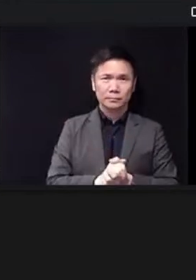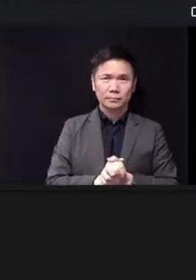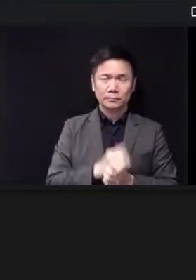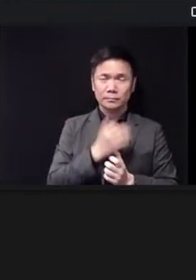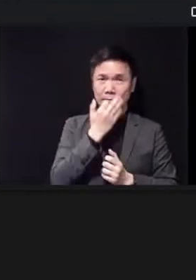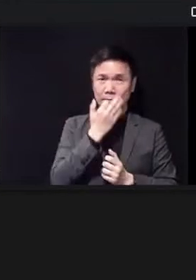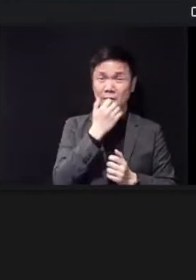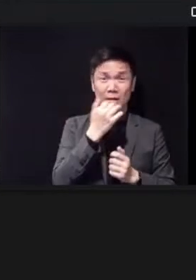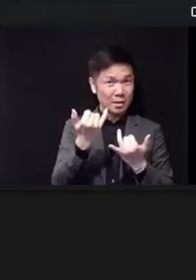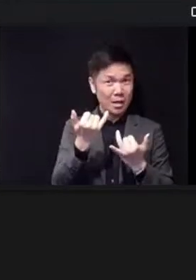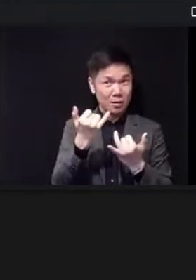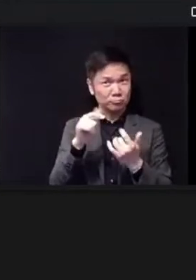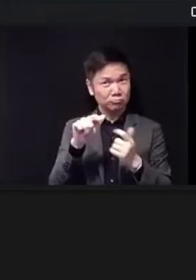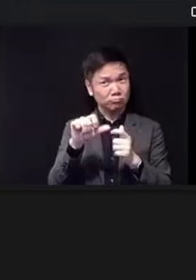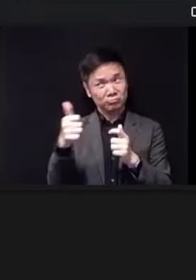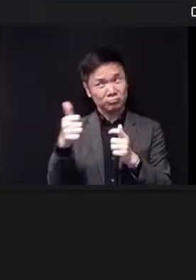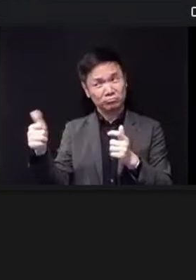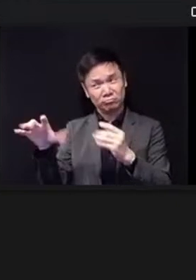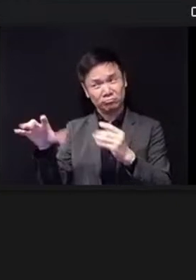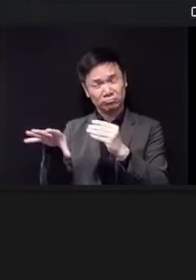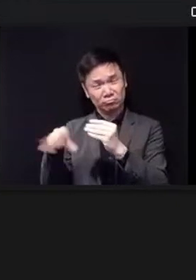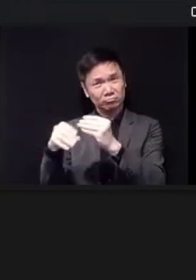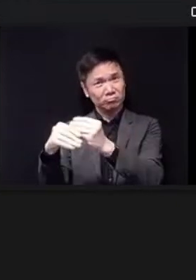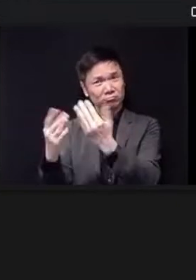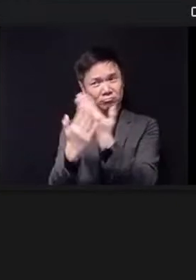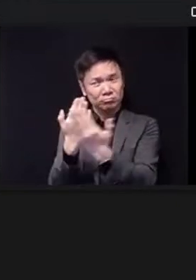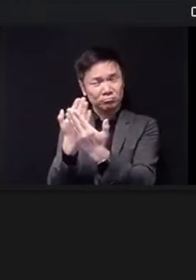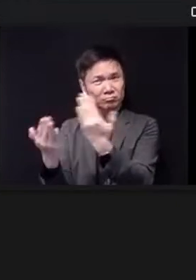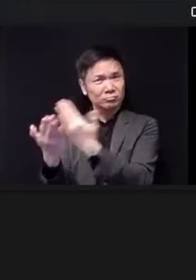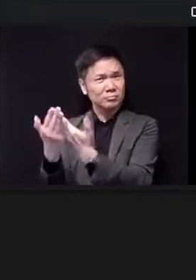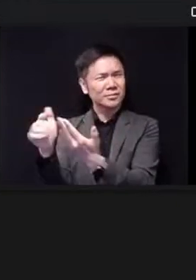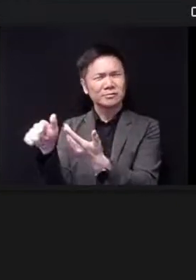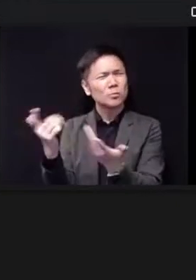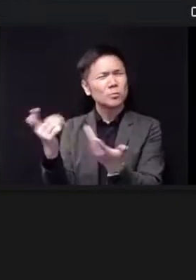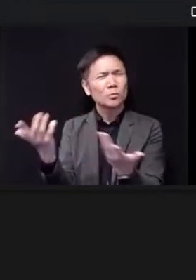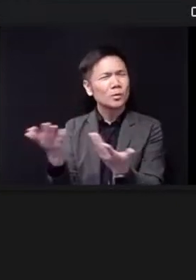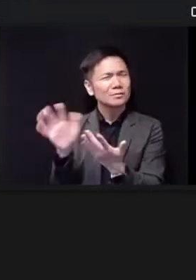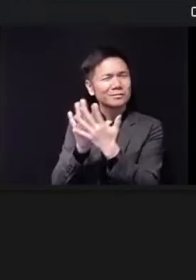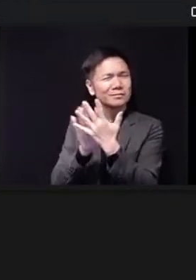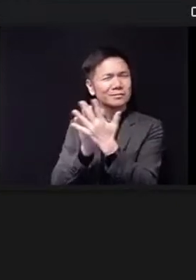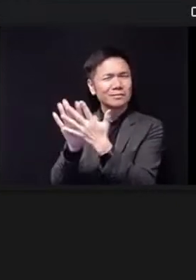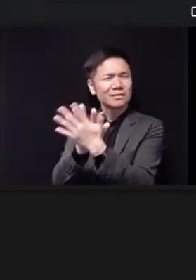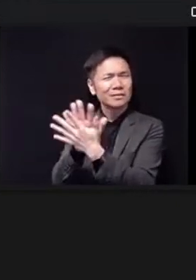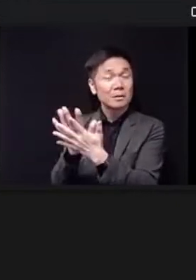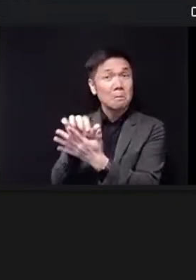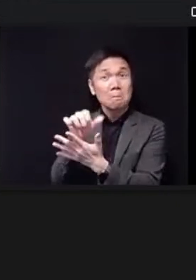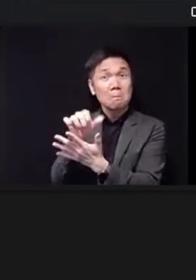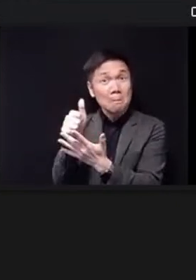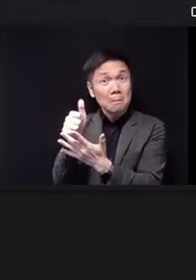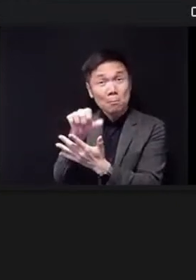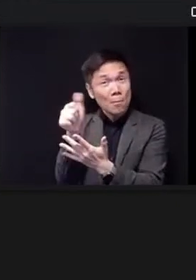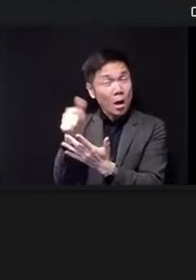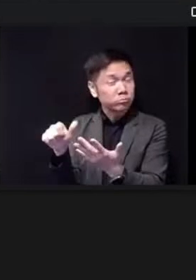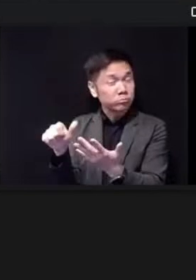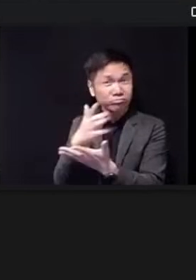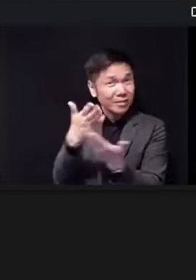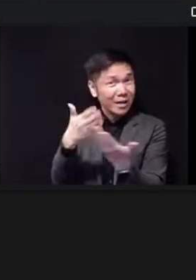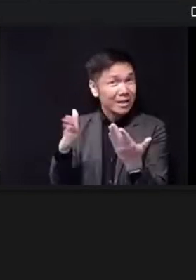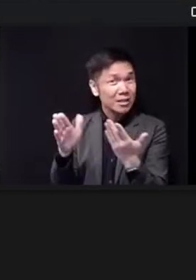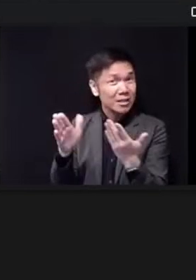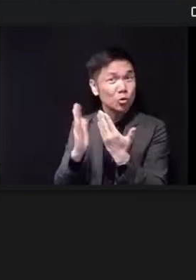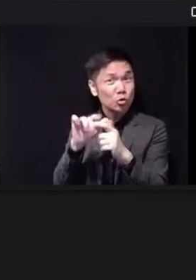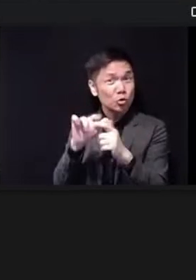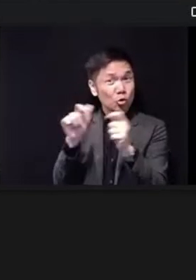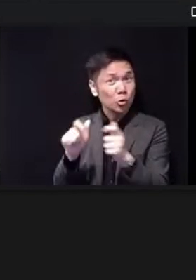степень неопределенности. Поэтому мы предлагаем все-таки, раз есть компромиссный вариант, поставить точку, на нем остановиться и двигаться дальше